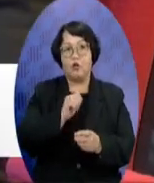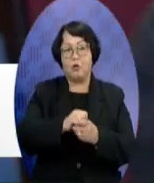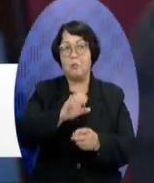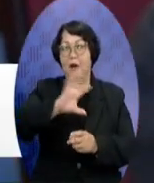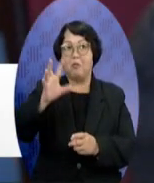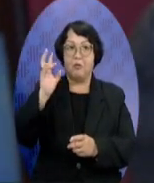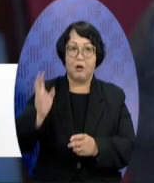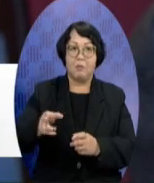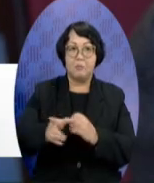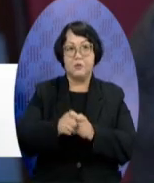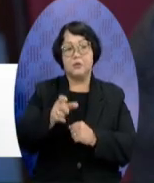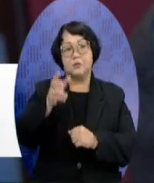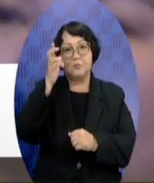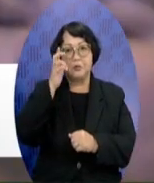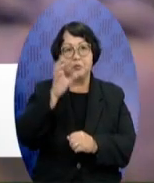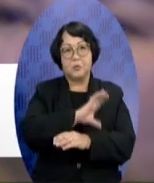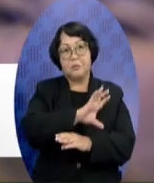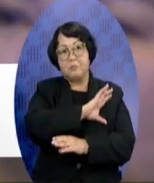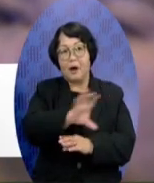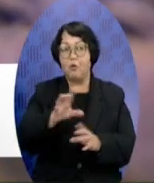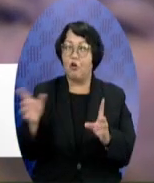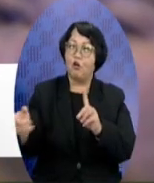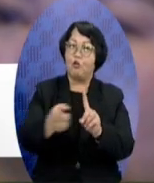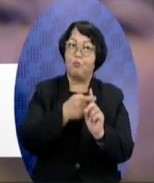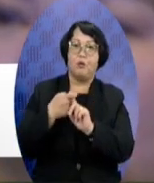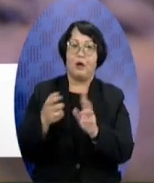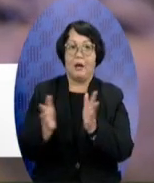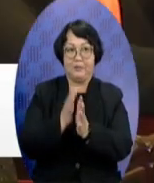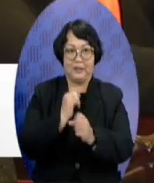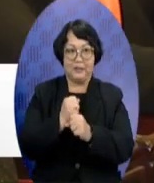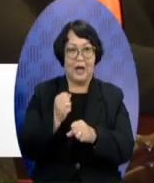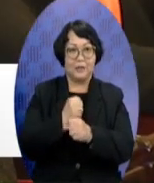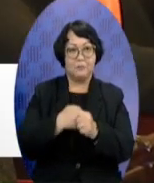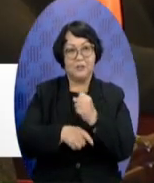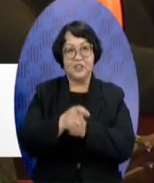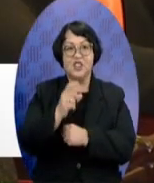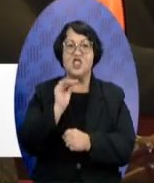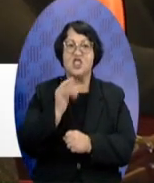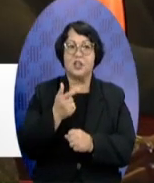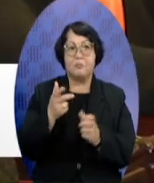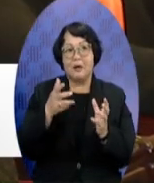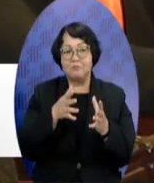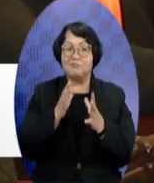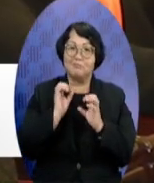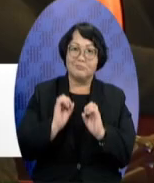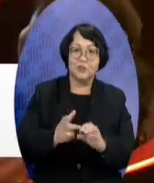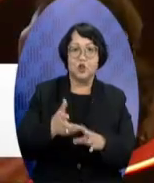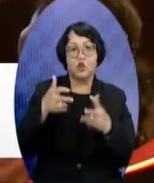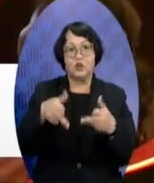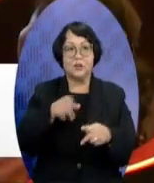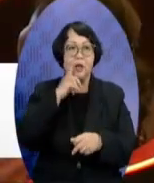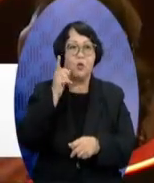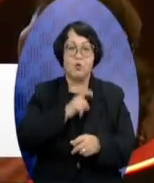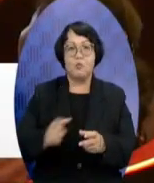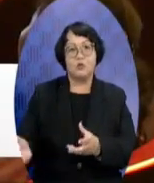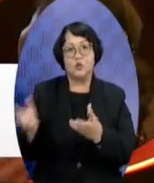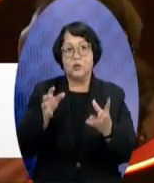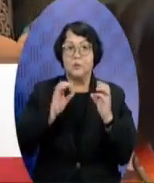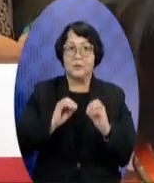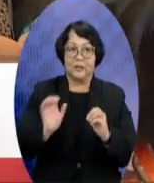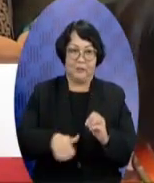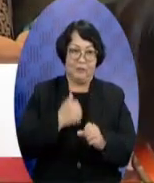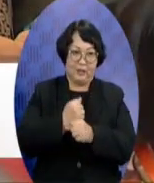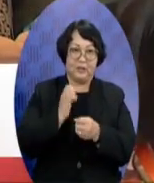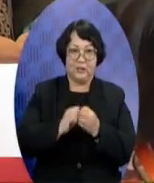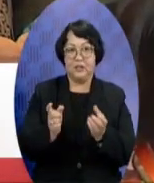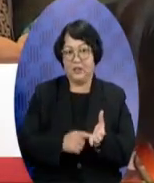боловсрол сургалтын байгууллагуудтай хамтран ажиллах, ажил мэрэгжлийн чиг баримжаа олгох төвүүд байгуулах, хөгжлийн бэрхшээлтэй залуусыг сургах зэргээр идэвхтэй